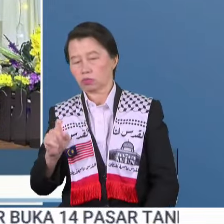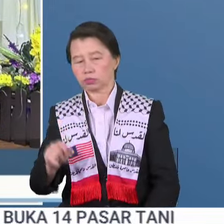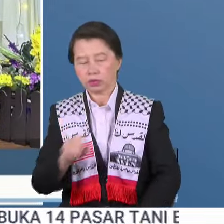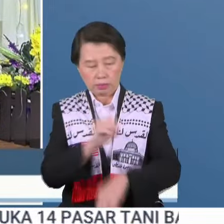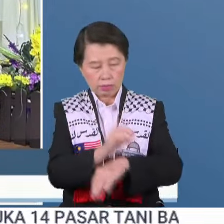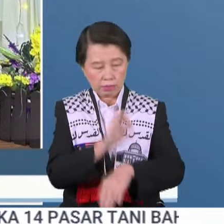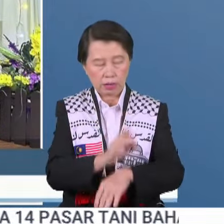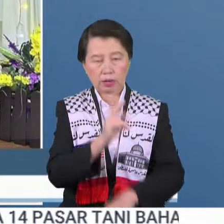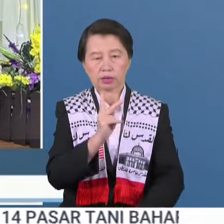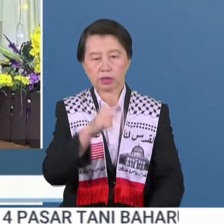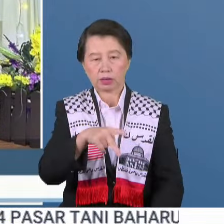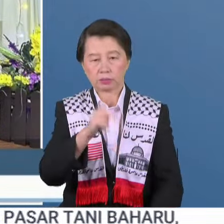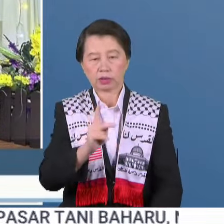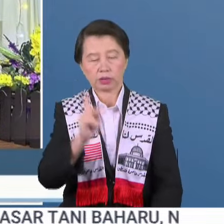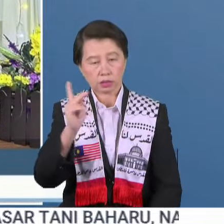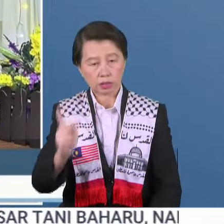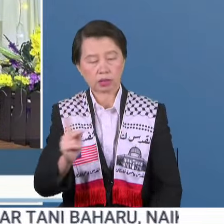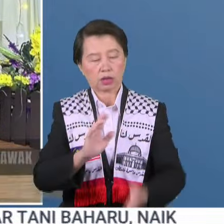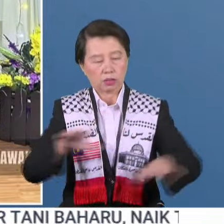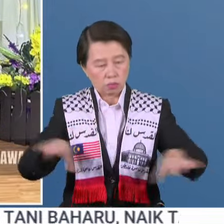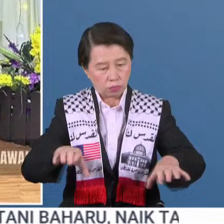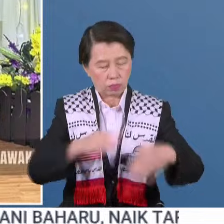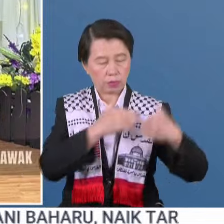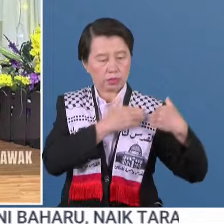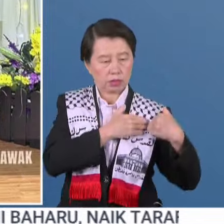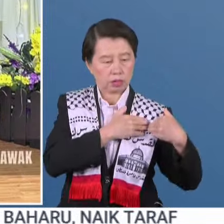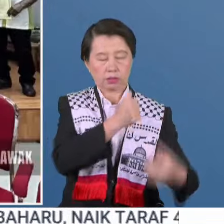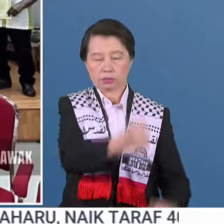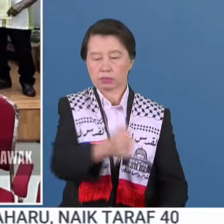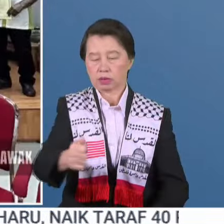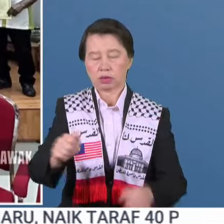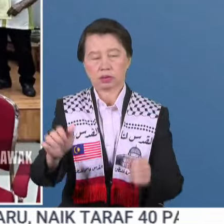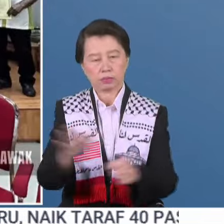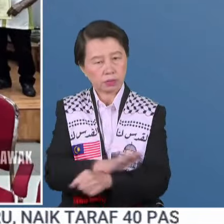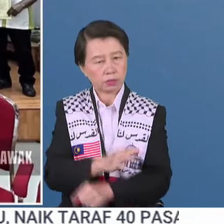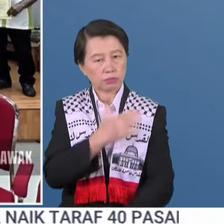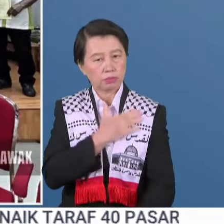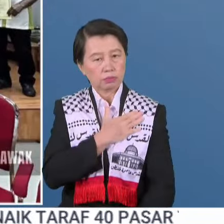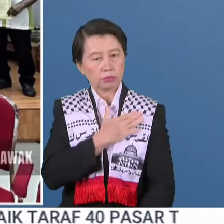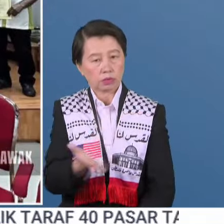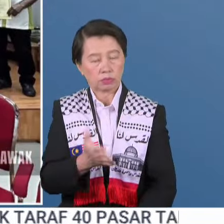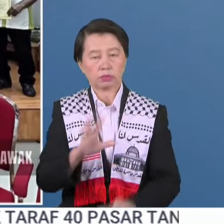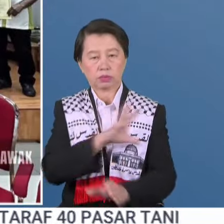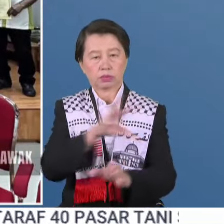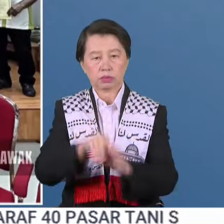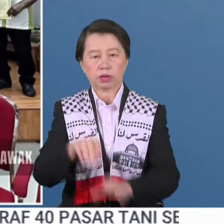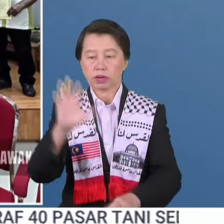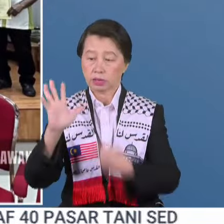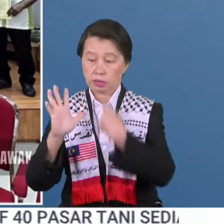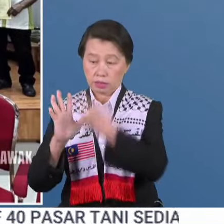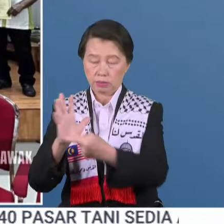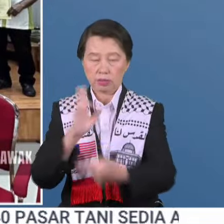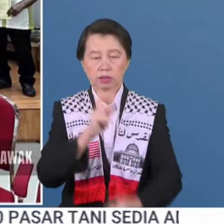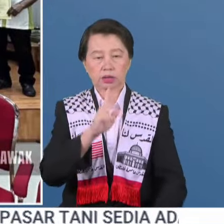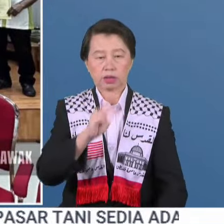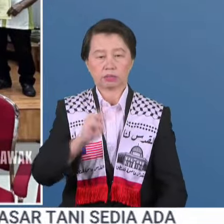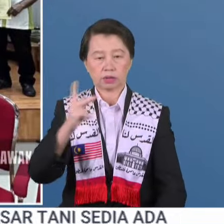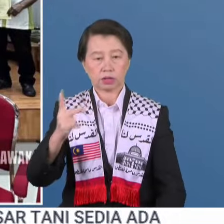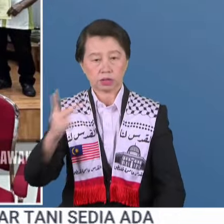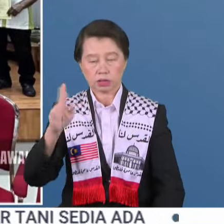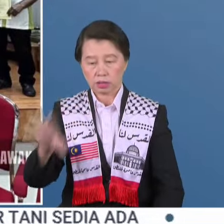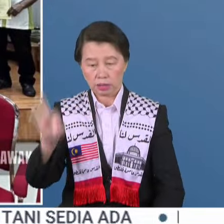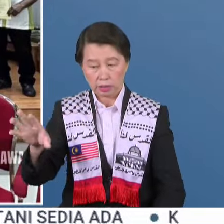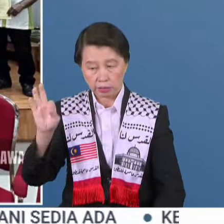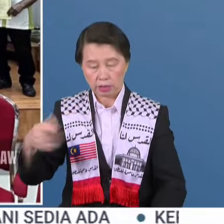kmkk daerah Daro supaya menjalankan tanggungjawab masing-masing dengan penuh komitmen termasuk lima orang kmkk lantikan